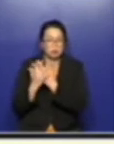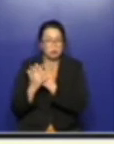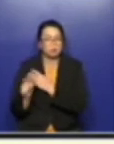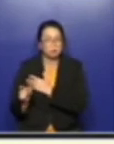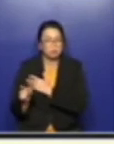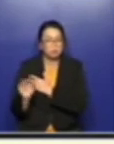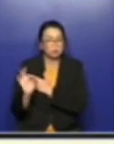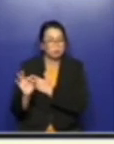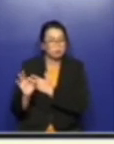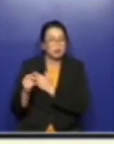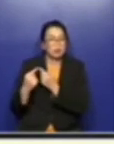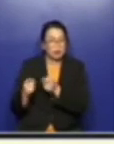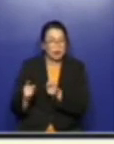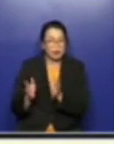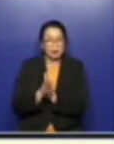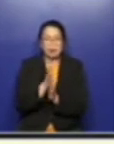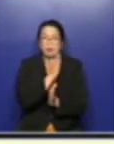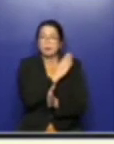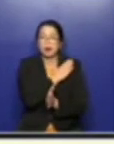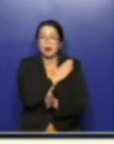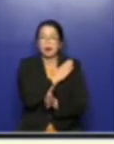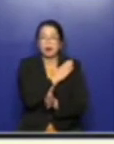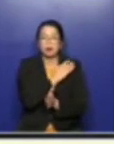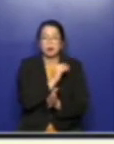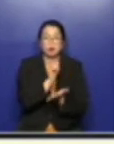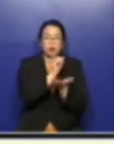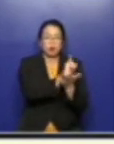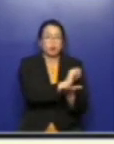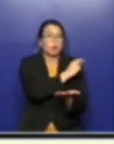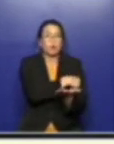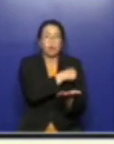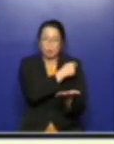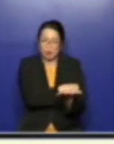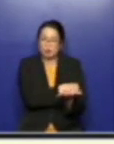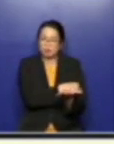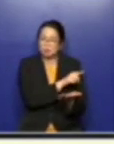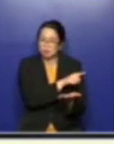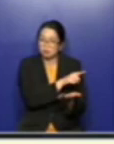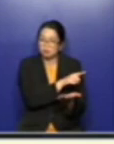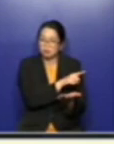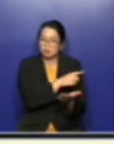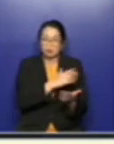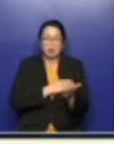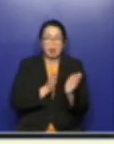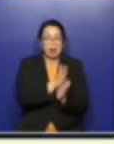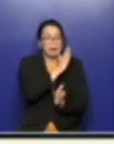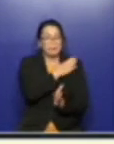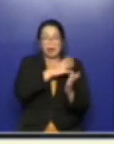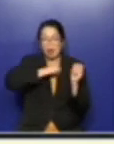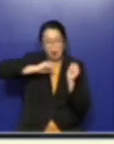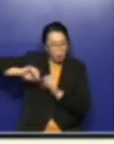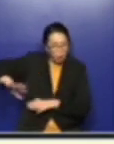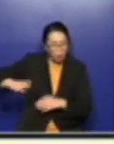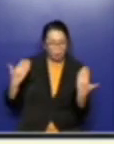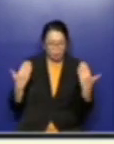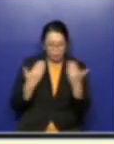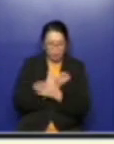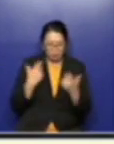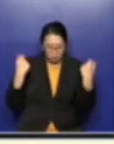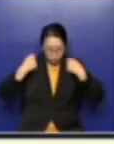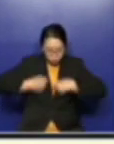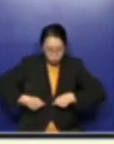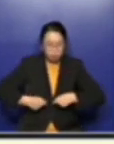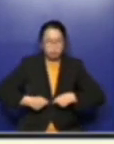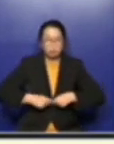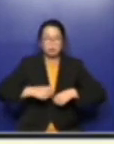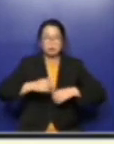าอย่างนั้นพระภิกษุที่ไปนอนอยู่ในโรงพยาบาลน่ะจำเป็นหมอบอกต้องใส่ชุดพยาบาล